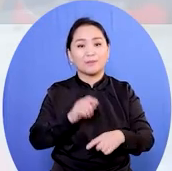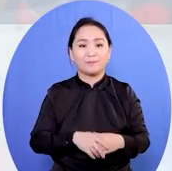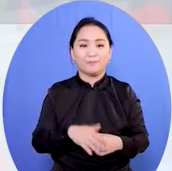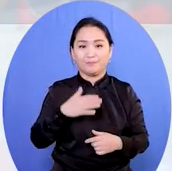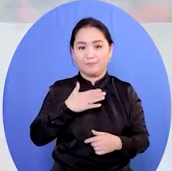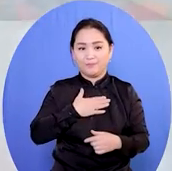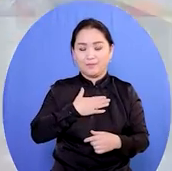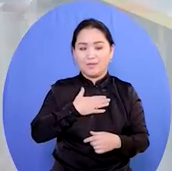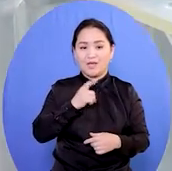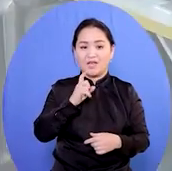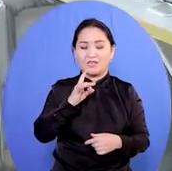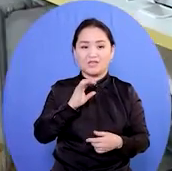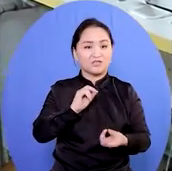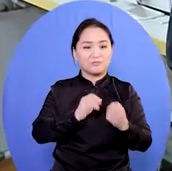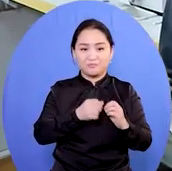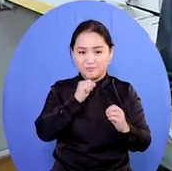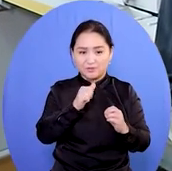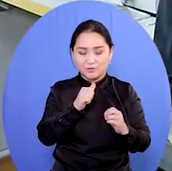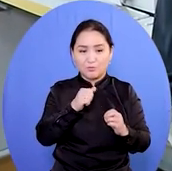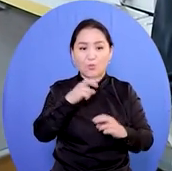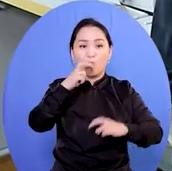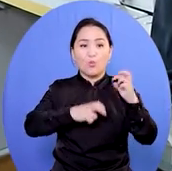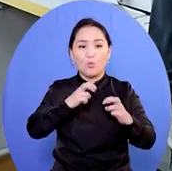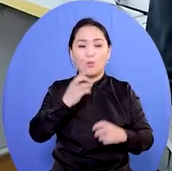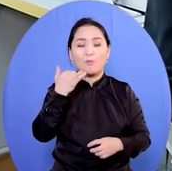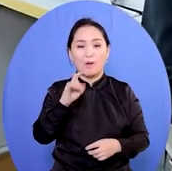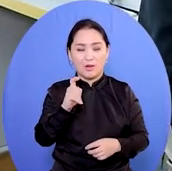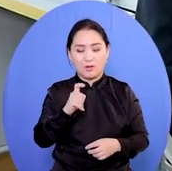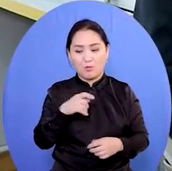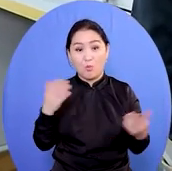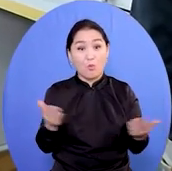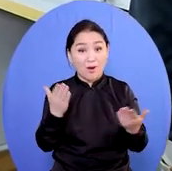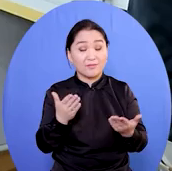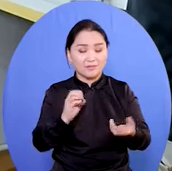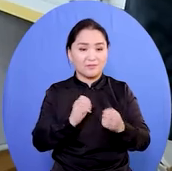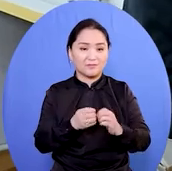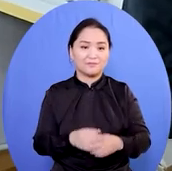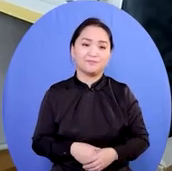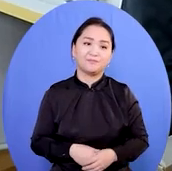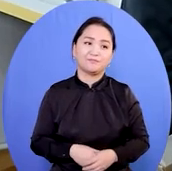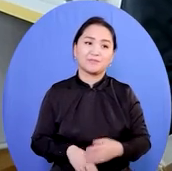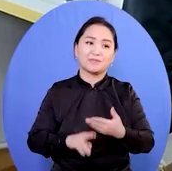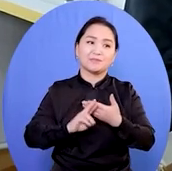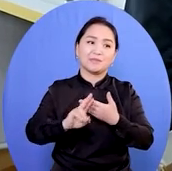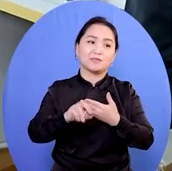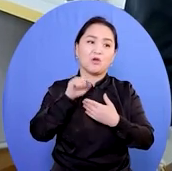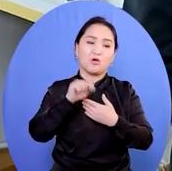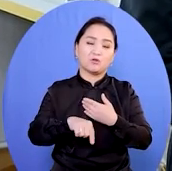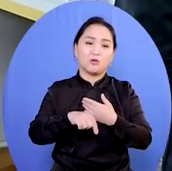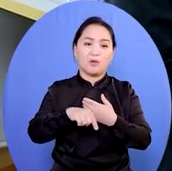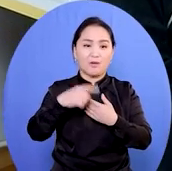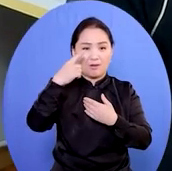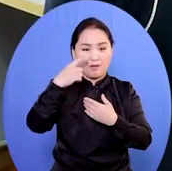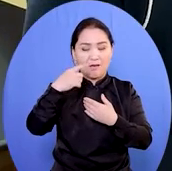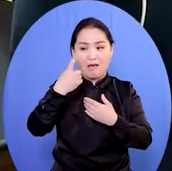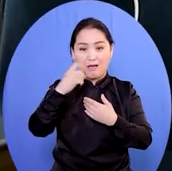болохоор хэрэглэгч биш үйлдвэрлэгч бай гэсэн уриатаар үйл ажиллагаа ер нь явуулж байгаа. Цаашд болохоор би яг одоогоор бол ингээд